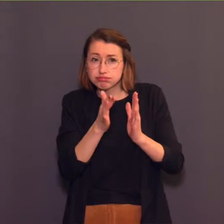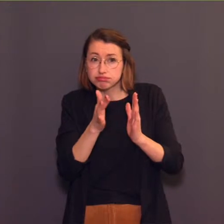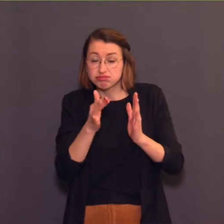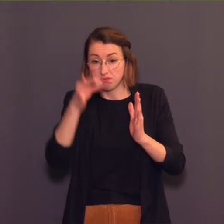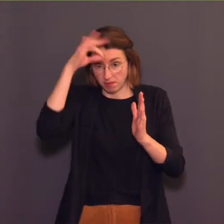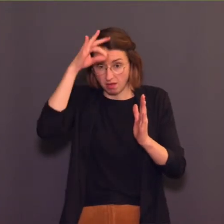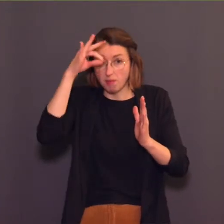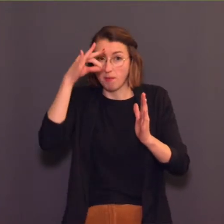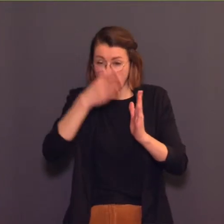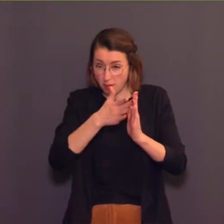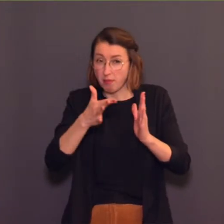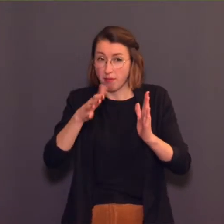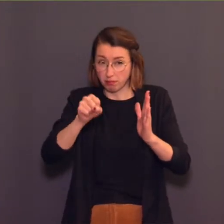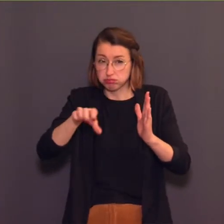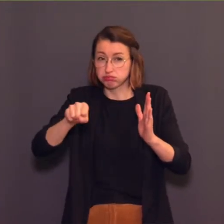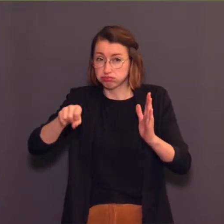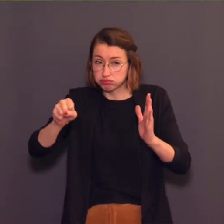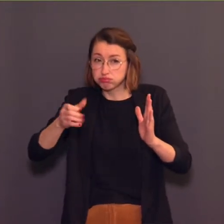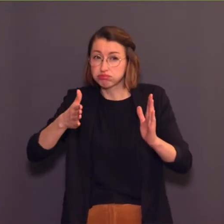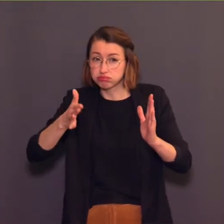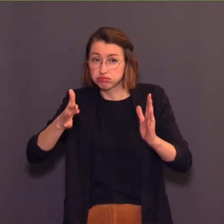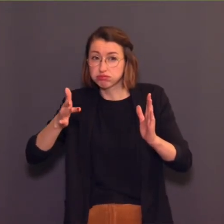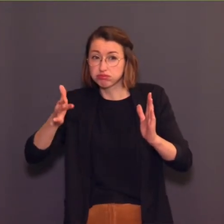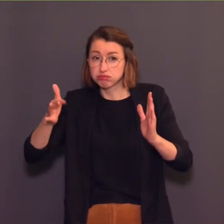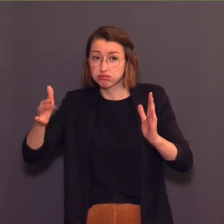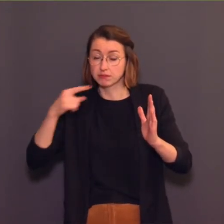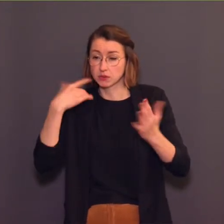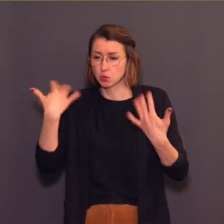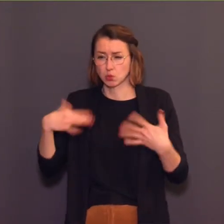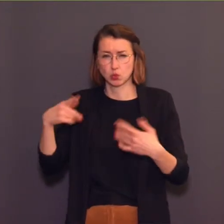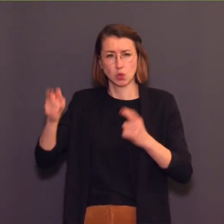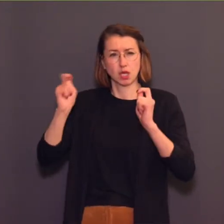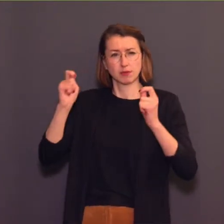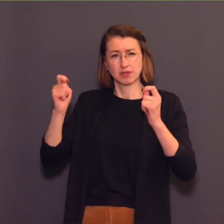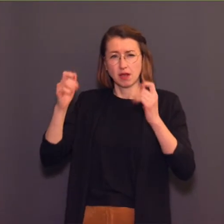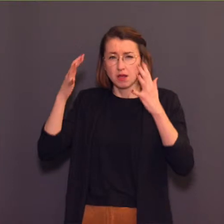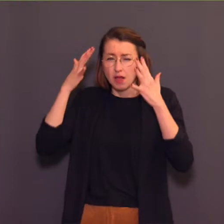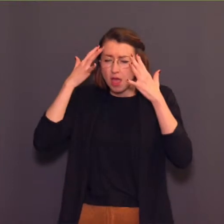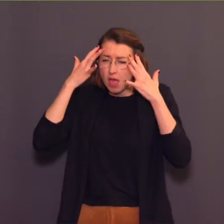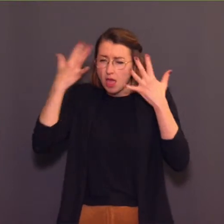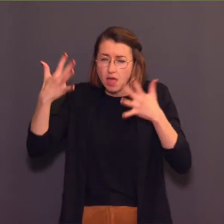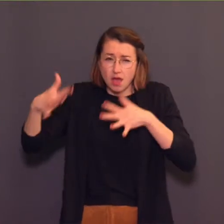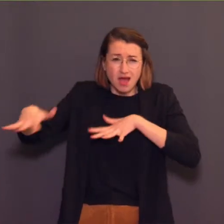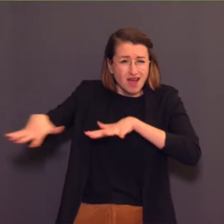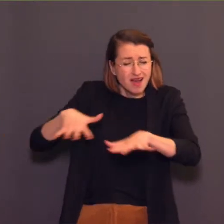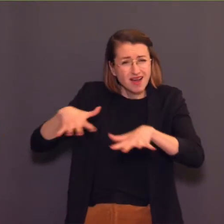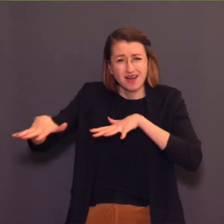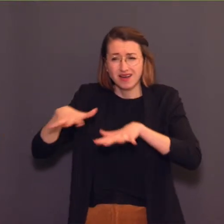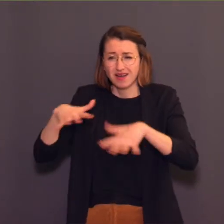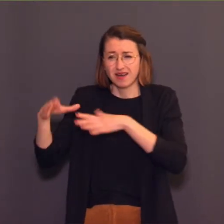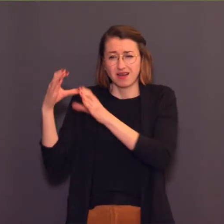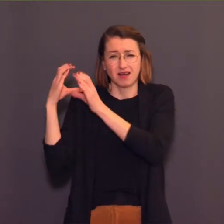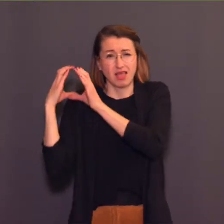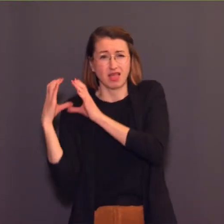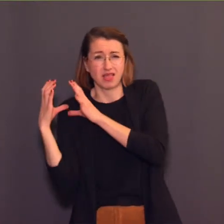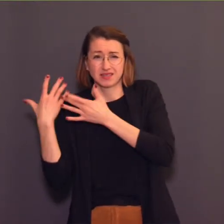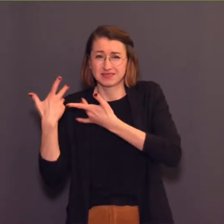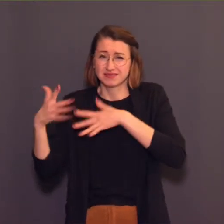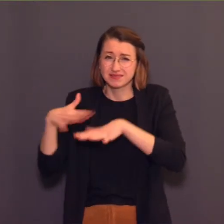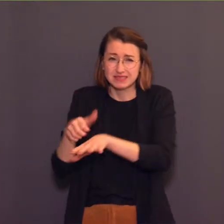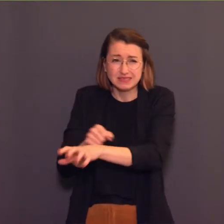seulement ponctuellement importante, mais persistante, ce qui est la chose la plus délétère pour les soins de santé. Dans cette